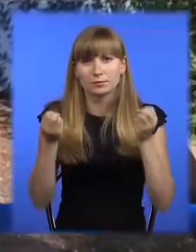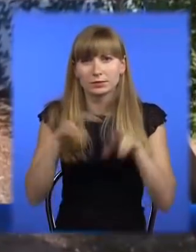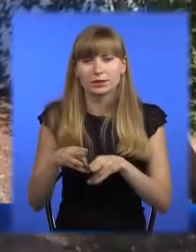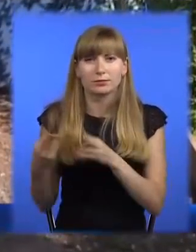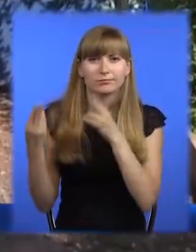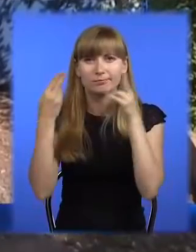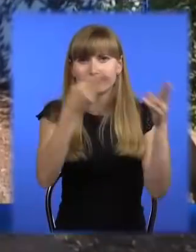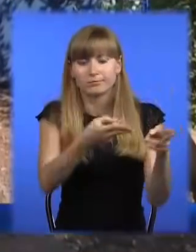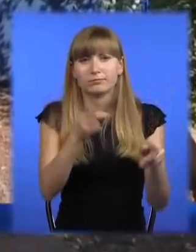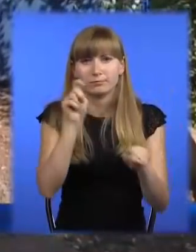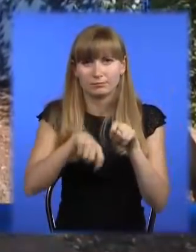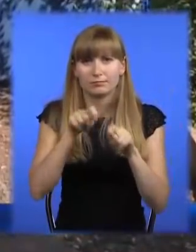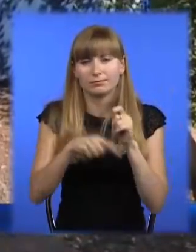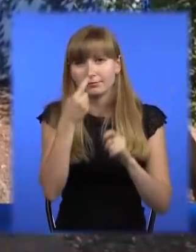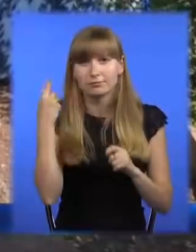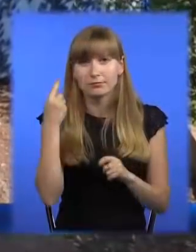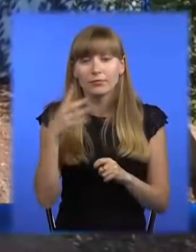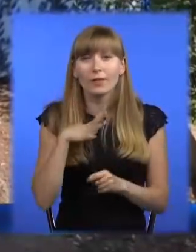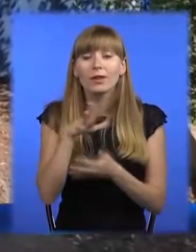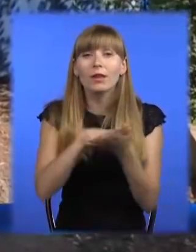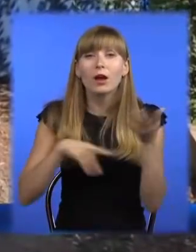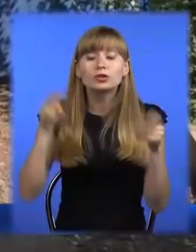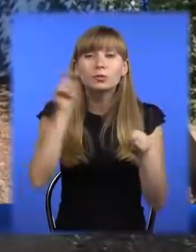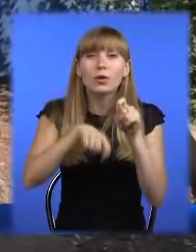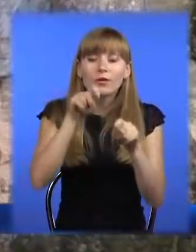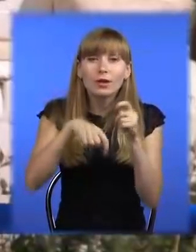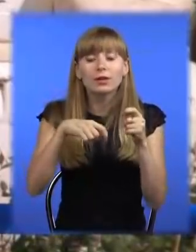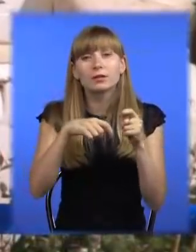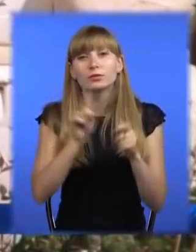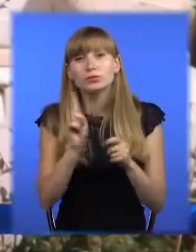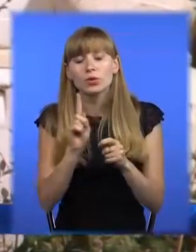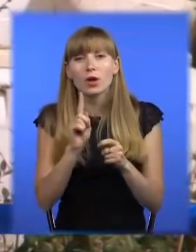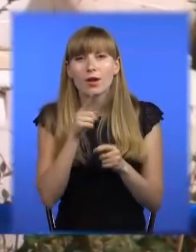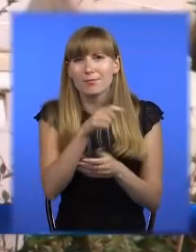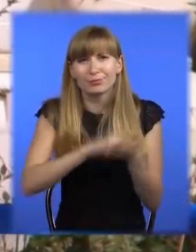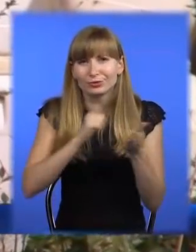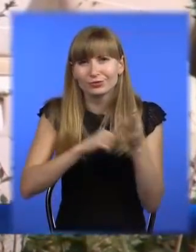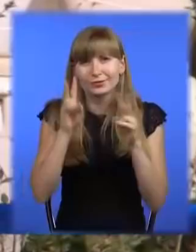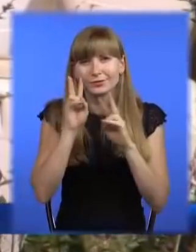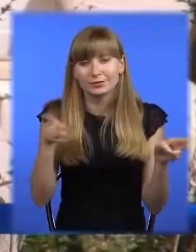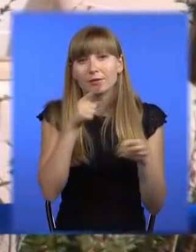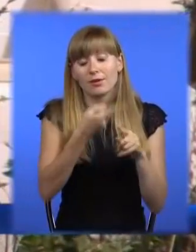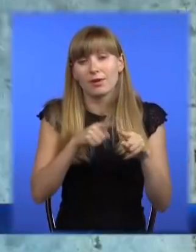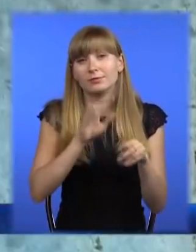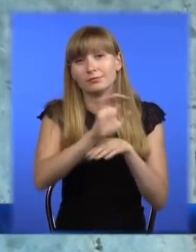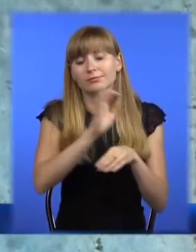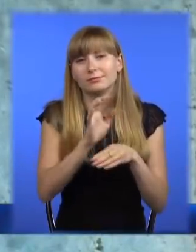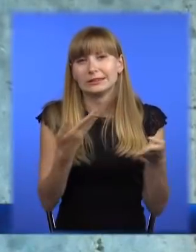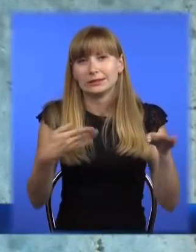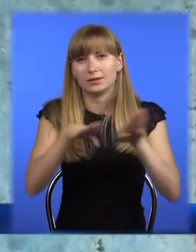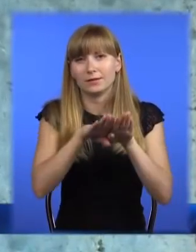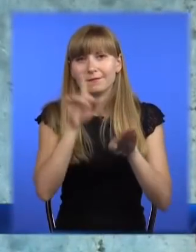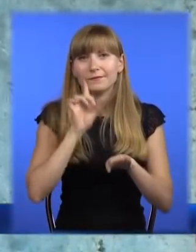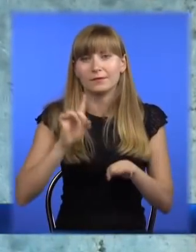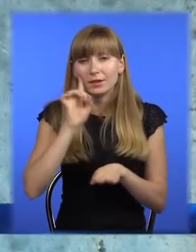отримання результатів інспекції, яка нещодавно навідалась до них у гості. Через перевірку або з інших причин та